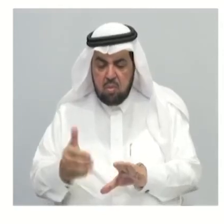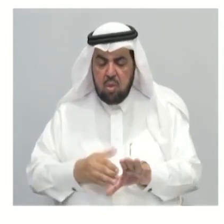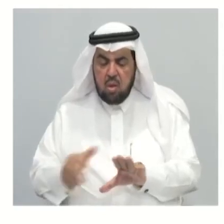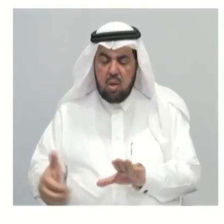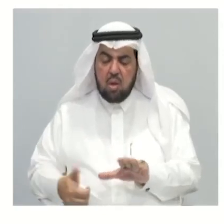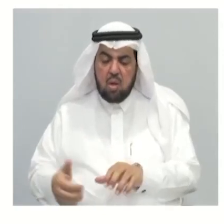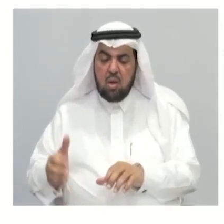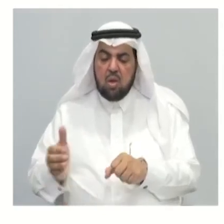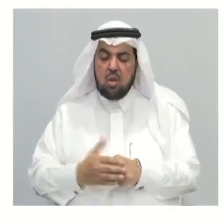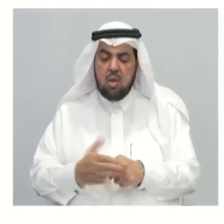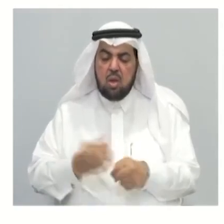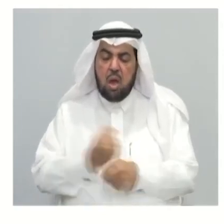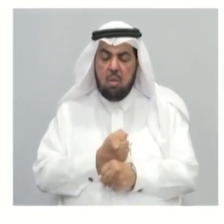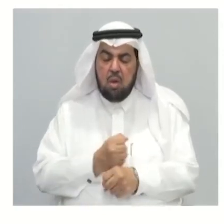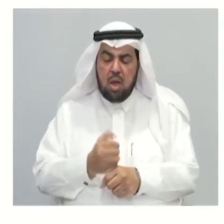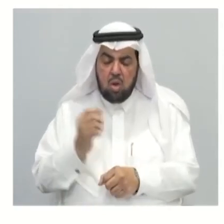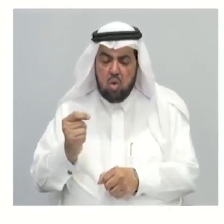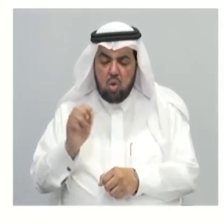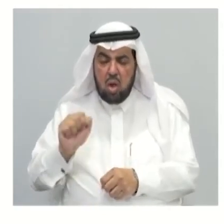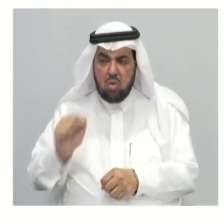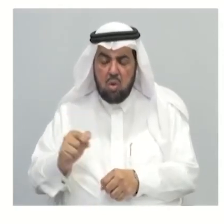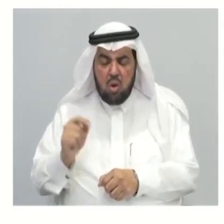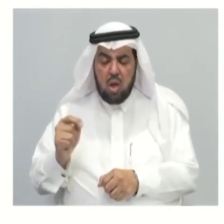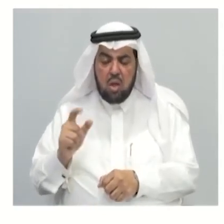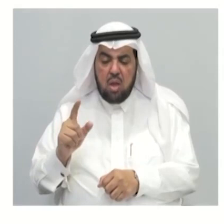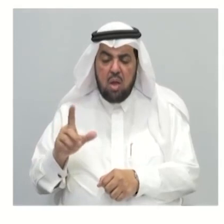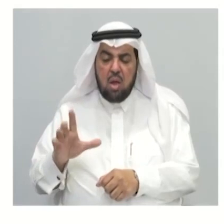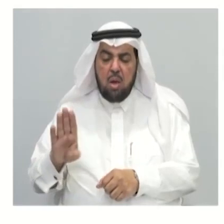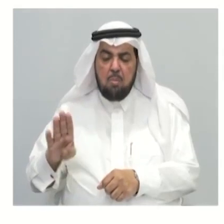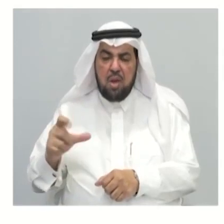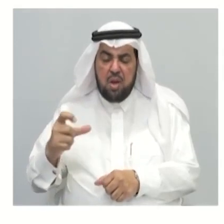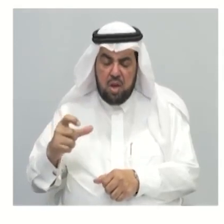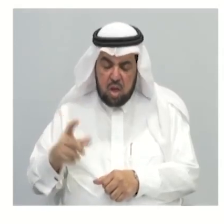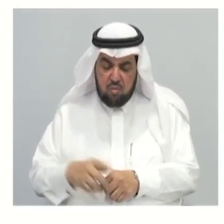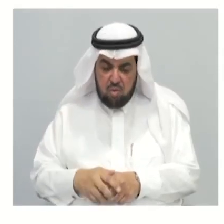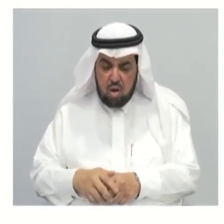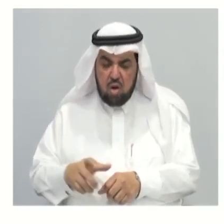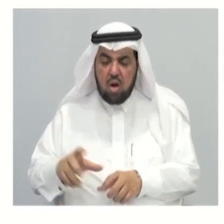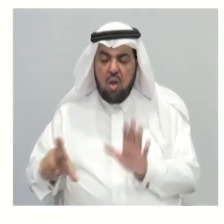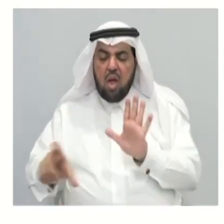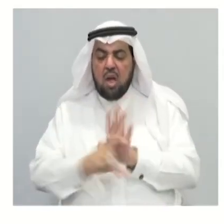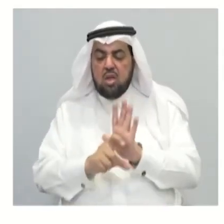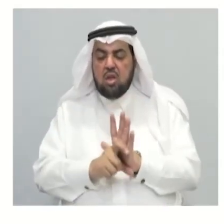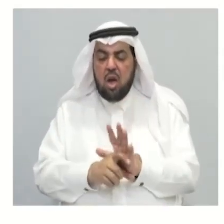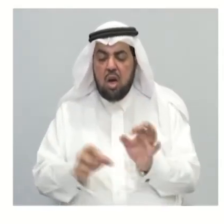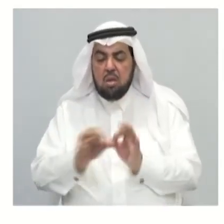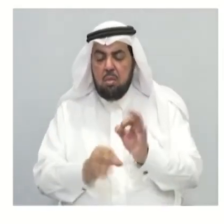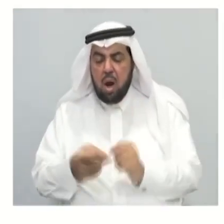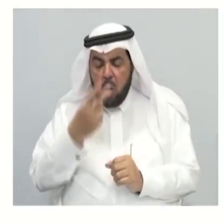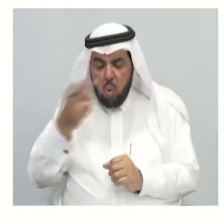استخدام الجزء الخاص بالاي اي وليس البي دي اف ثم نضع الشعار الذي قمنا